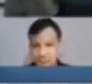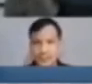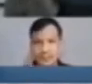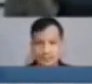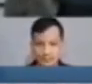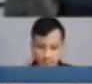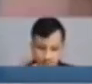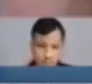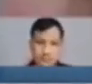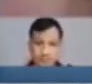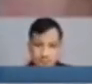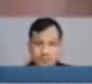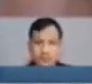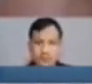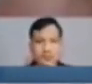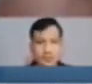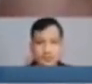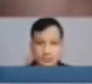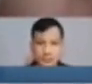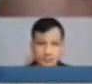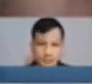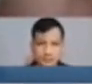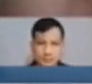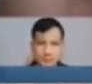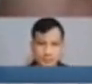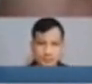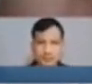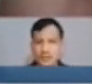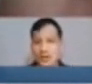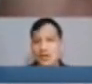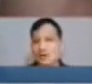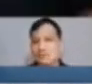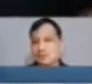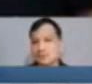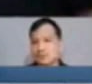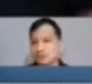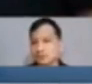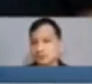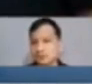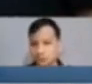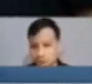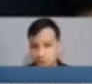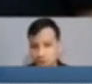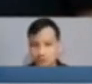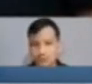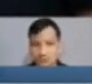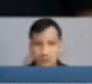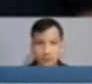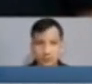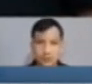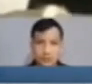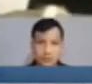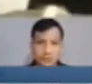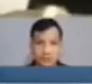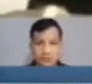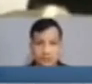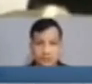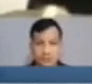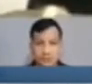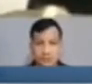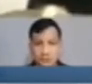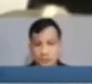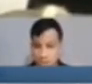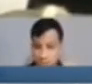level 2 na para po i-train ang mga magiging contact tracer po. At ito po ay open sa lahat. Of course,